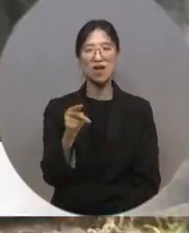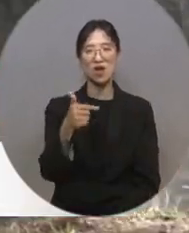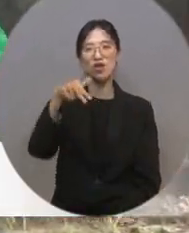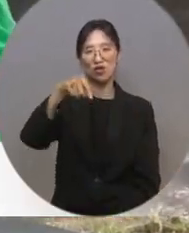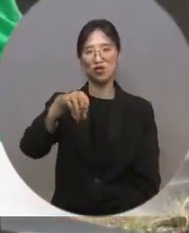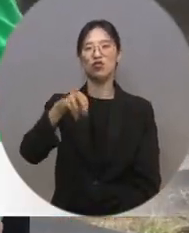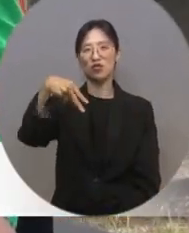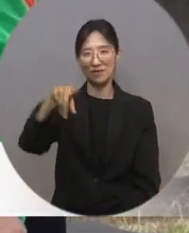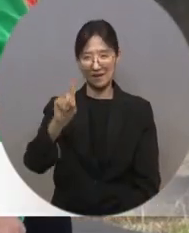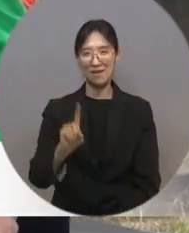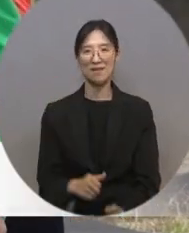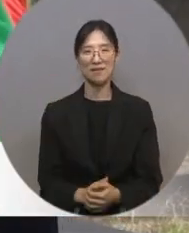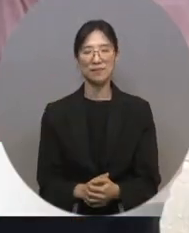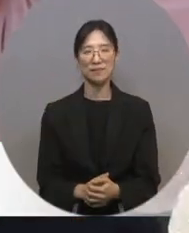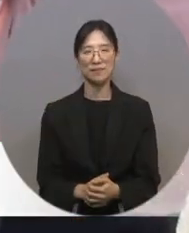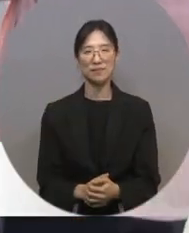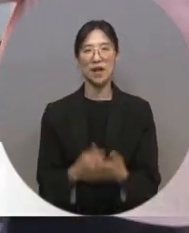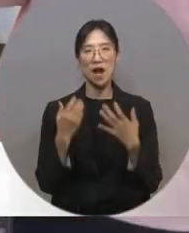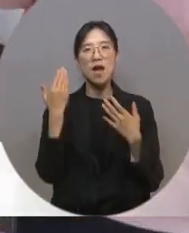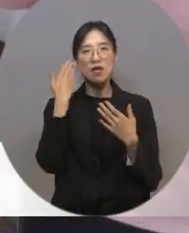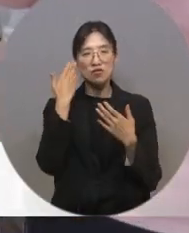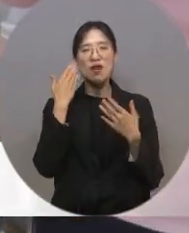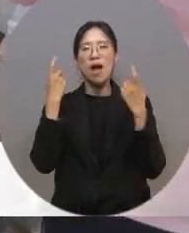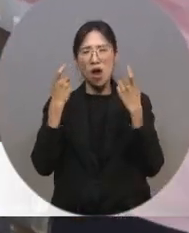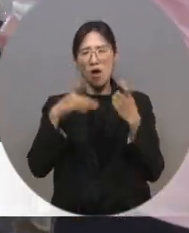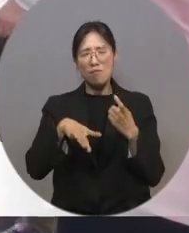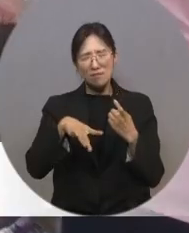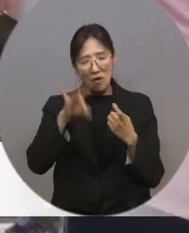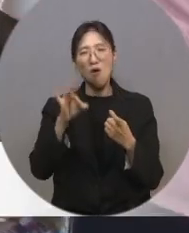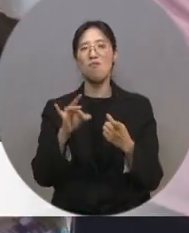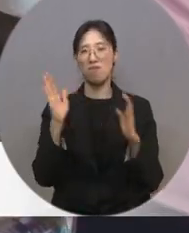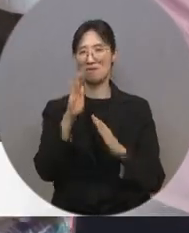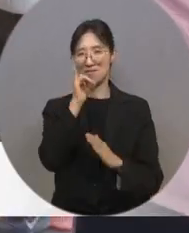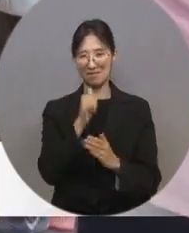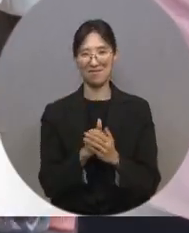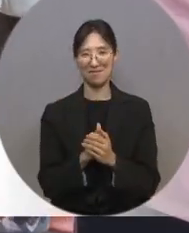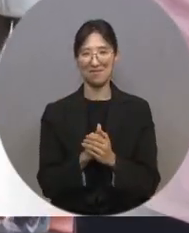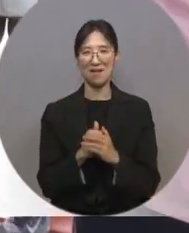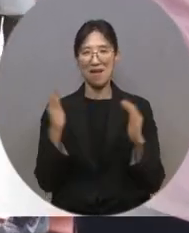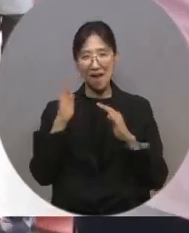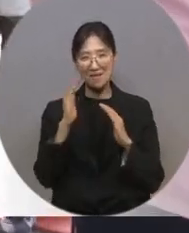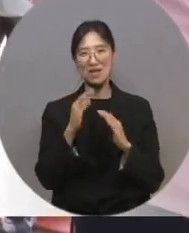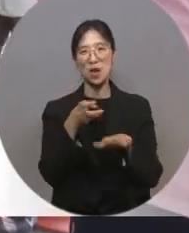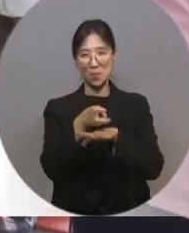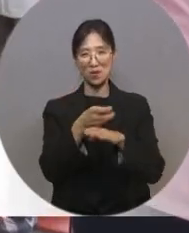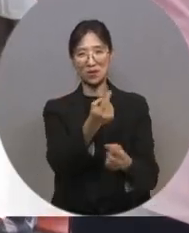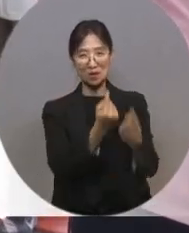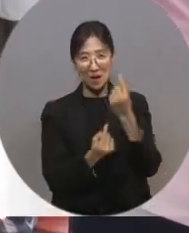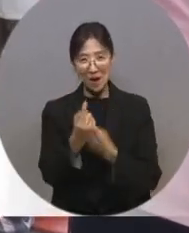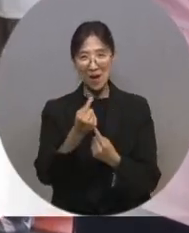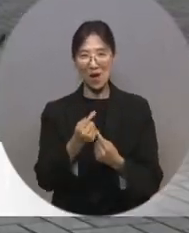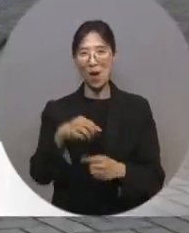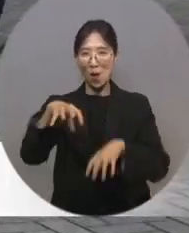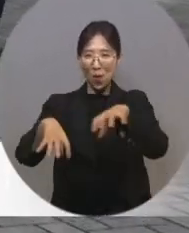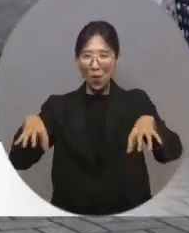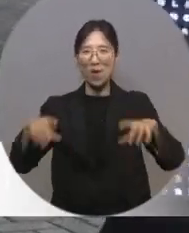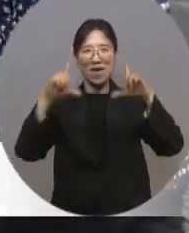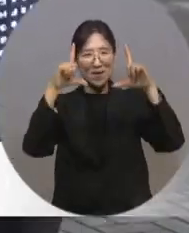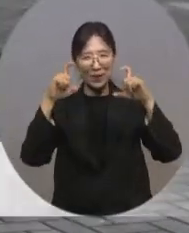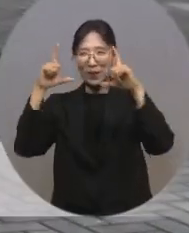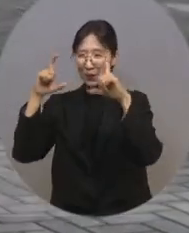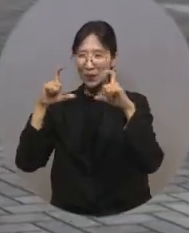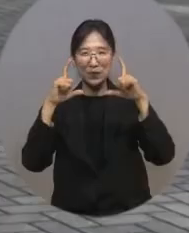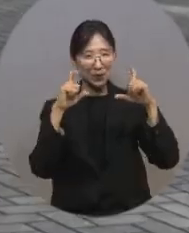현충사입니다. 수학여행이 처음인 학생도 있습니다. 학생들이 버스에서 내리자 발 딛는 곳마다 사진으로 남기는